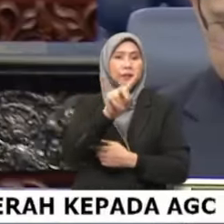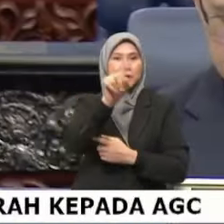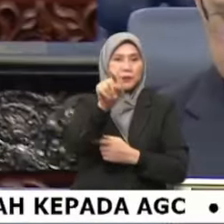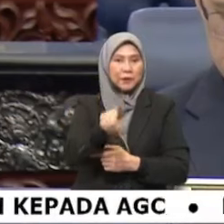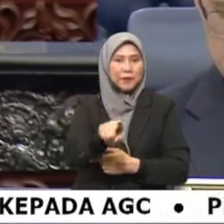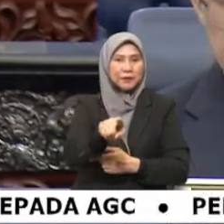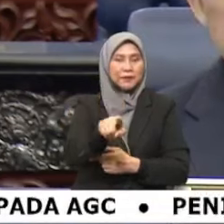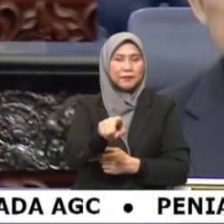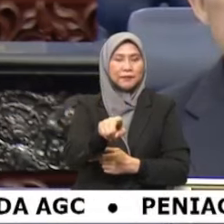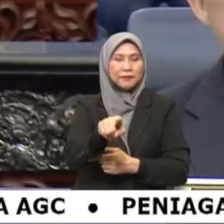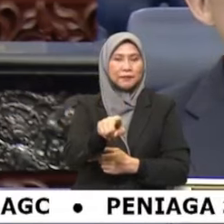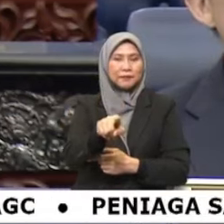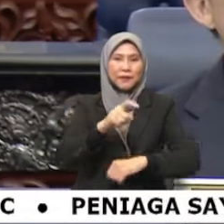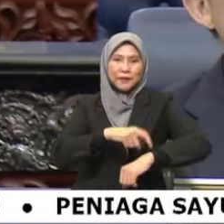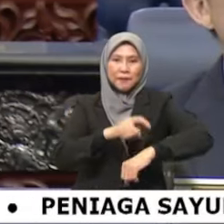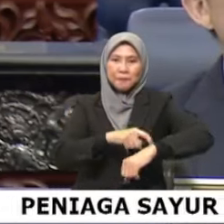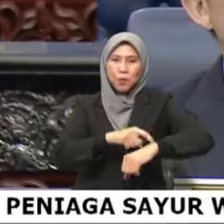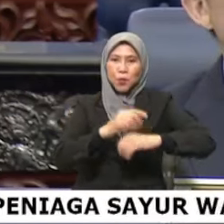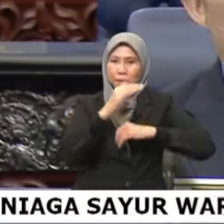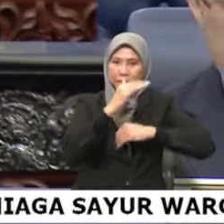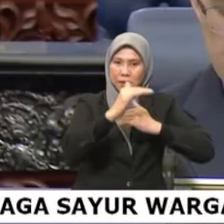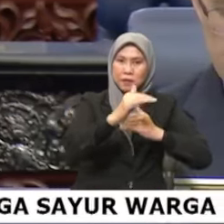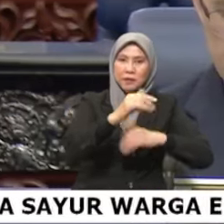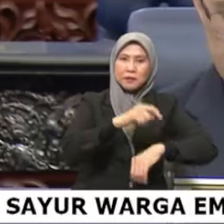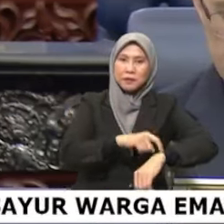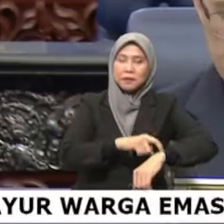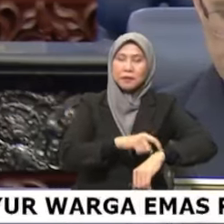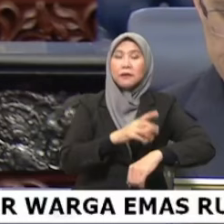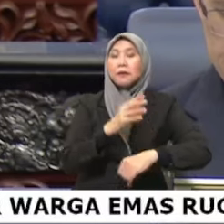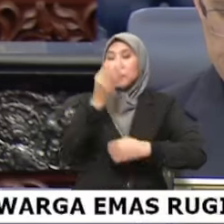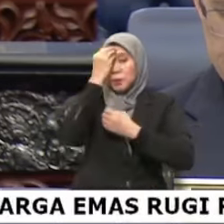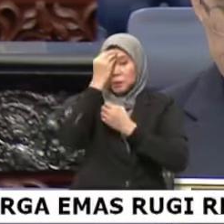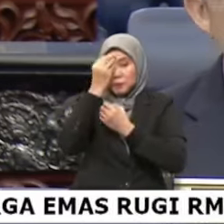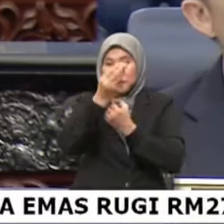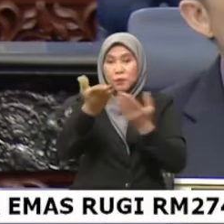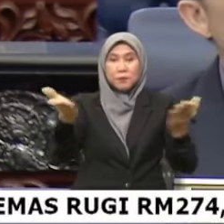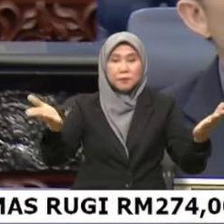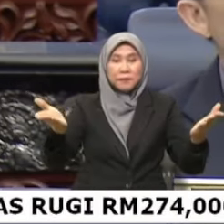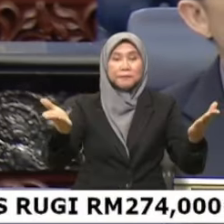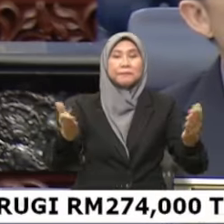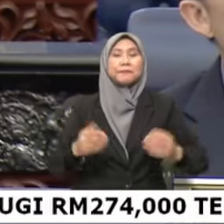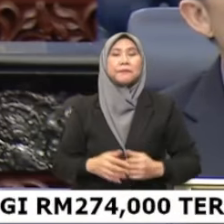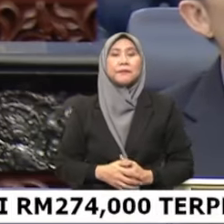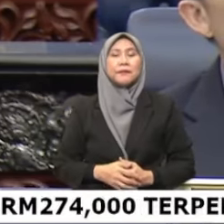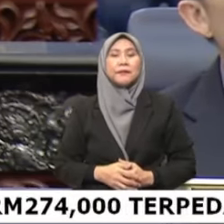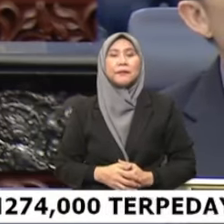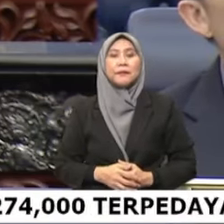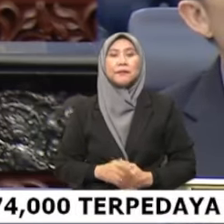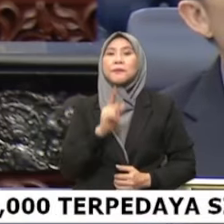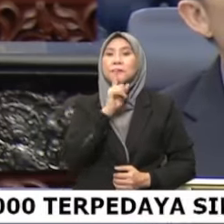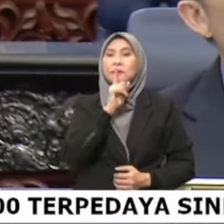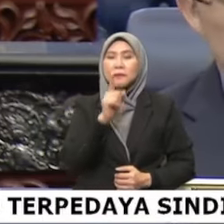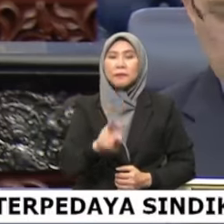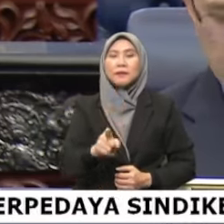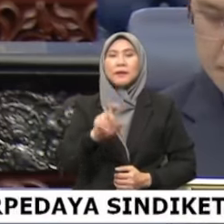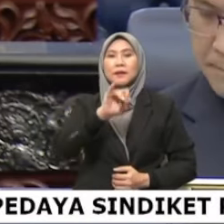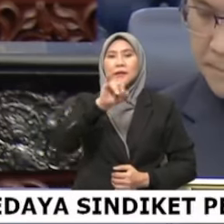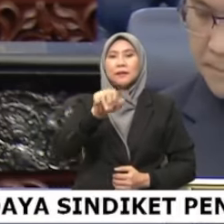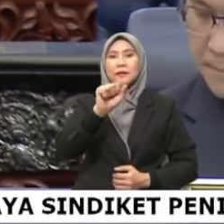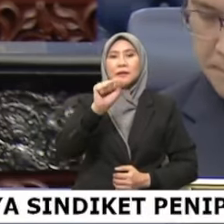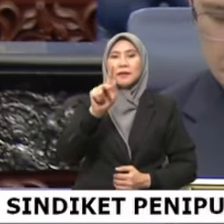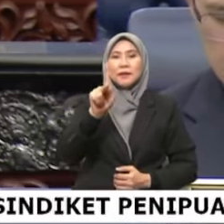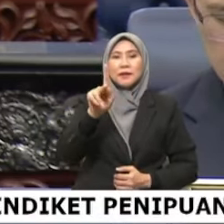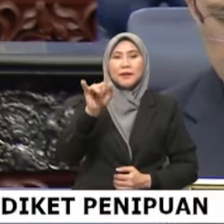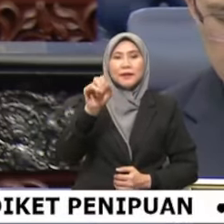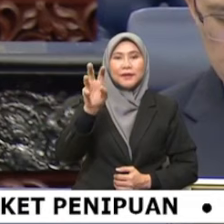berkenaan dan keberkenaan dengan tempoh masa buat makluman kepada sidang dewan yang mulia, sebenarnya pihak JAKIM telah